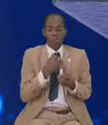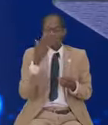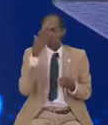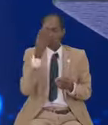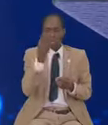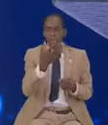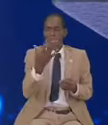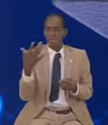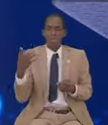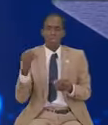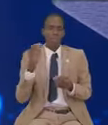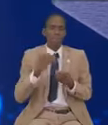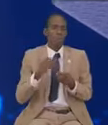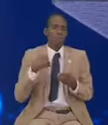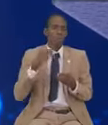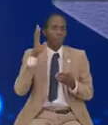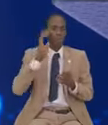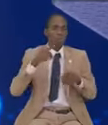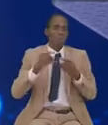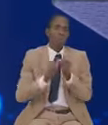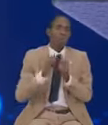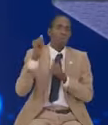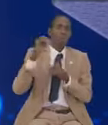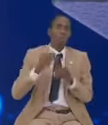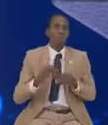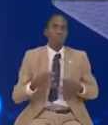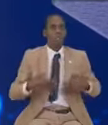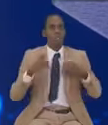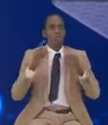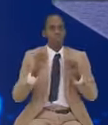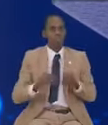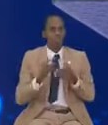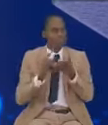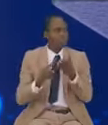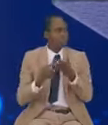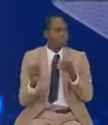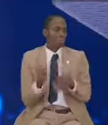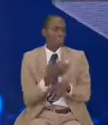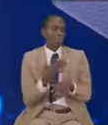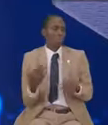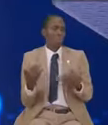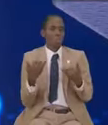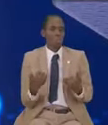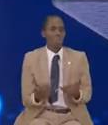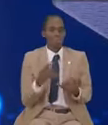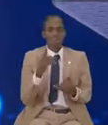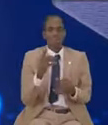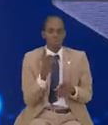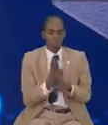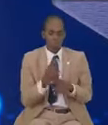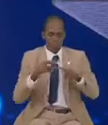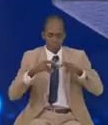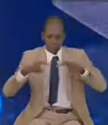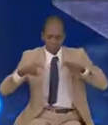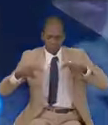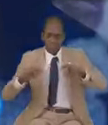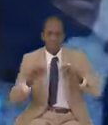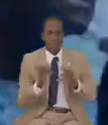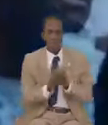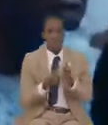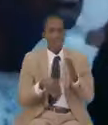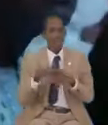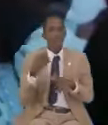des avancées et ou des avancements des progrès et plus on serait bien portant dès qu'on va à